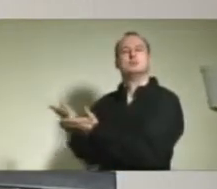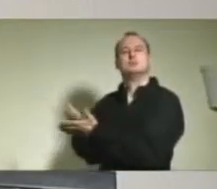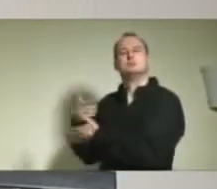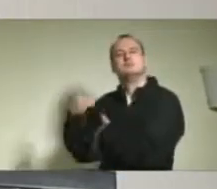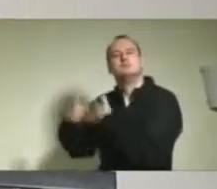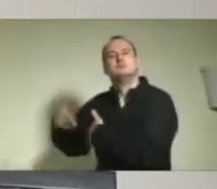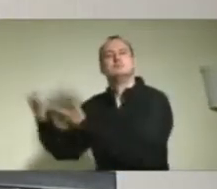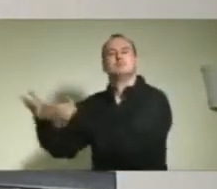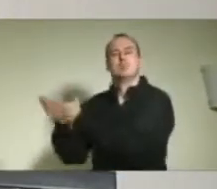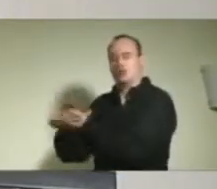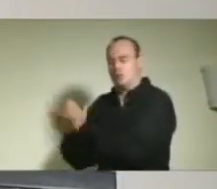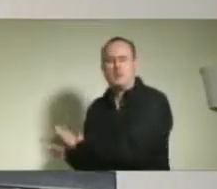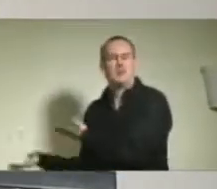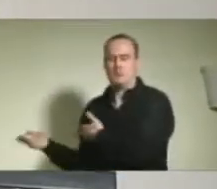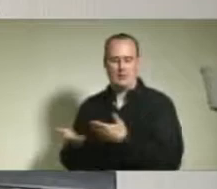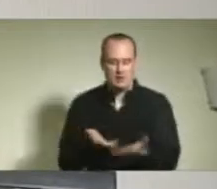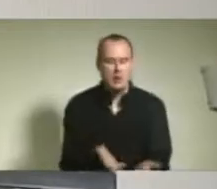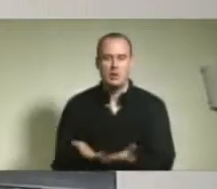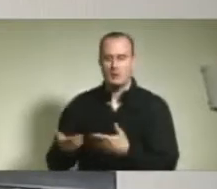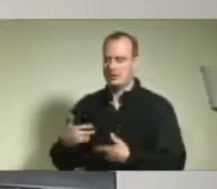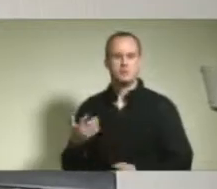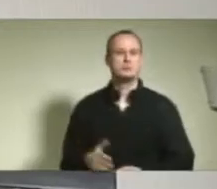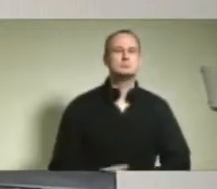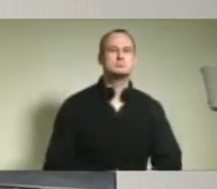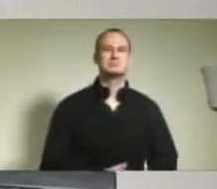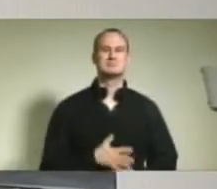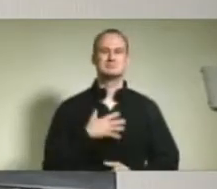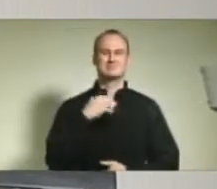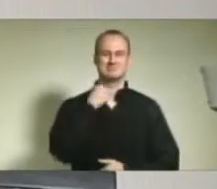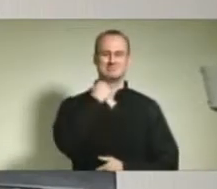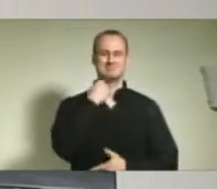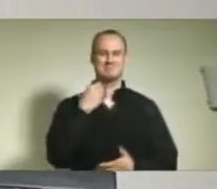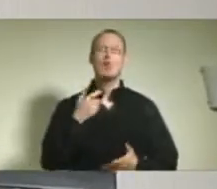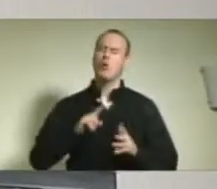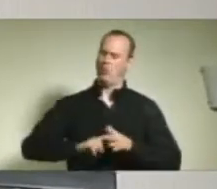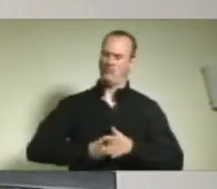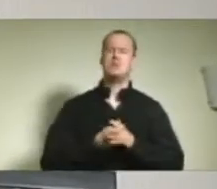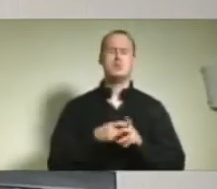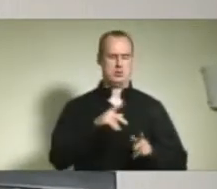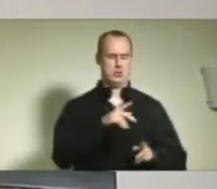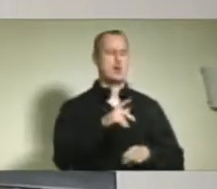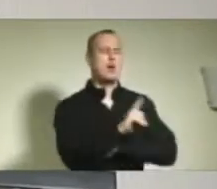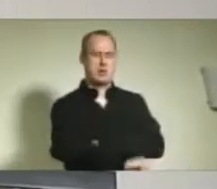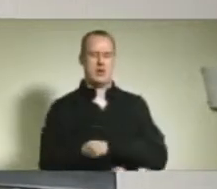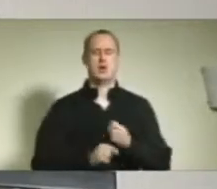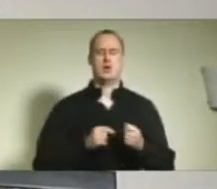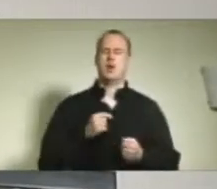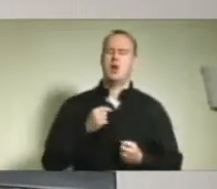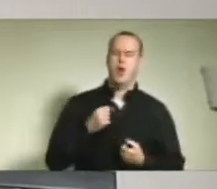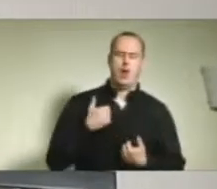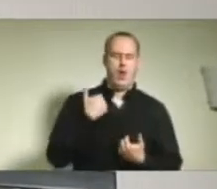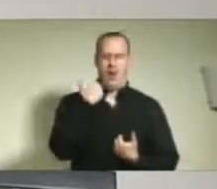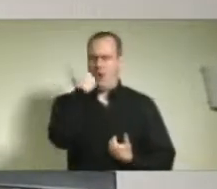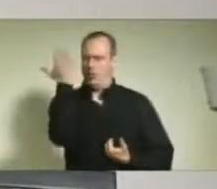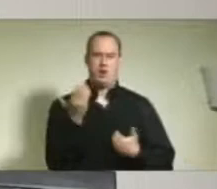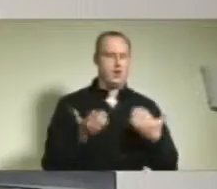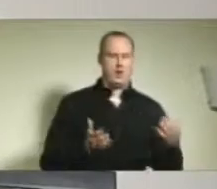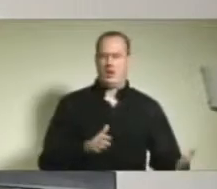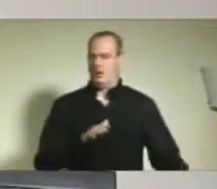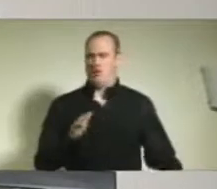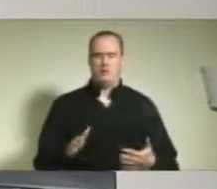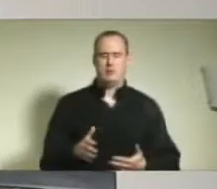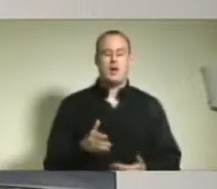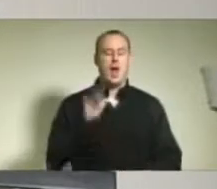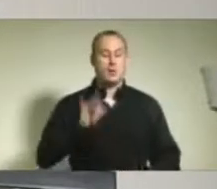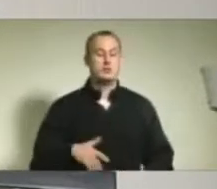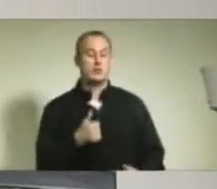les gens étaient mal à l'aise, c'était très dur les débuts parce qu'on n'avait pas, la Poste et la